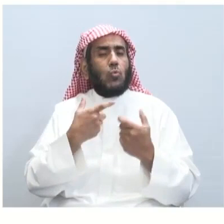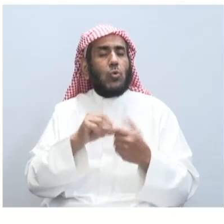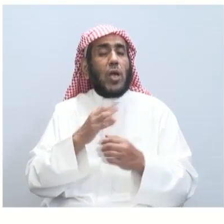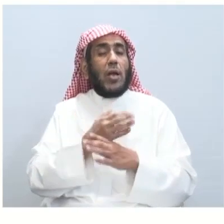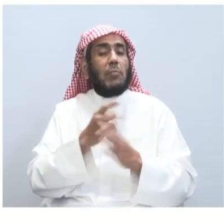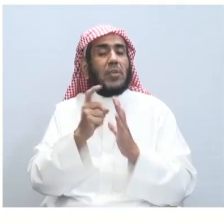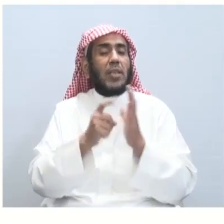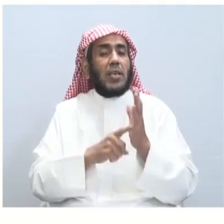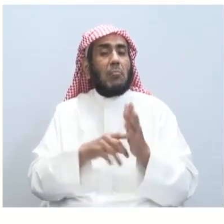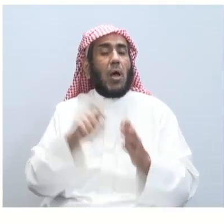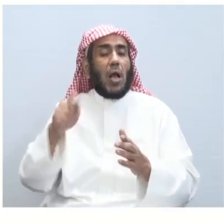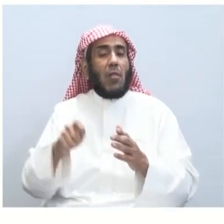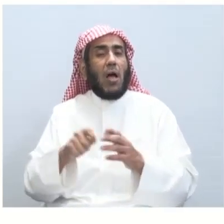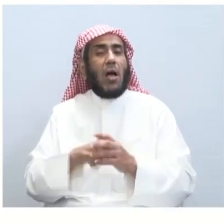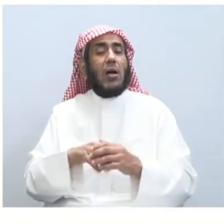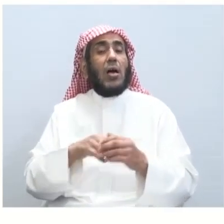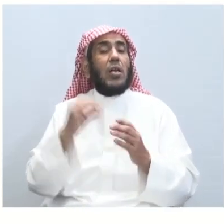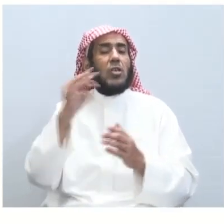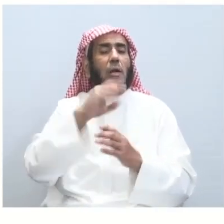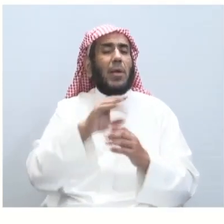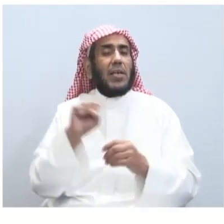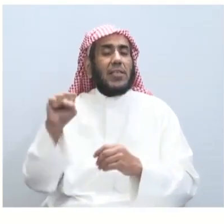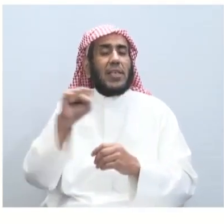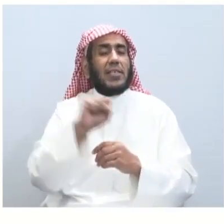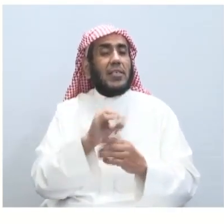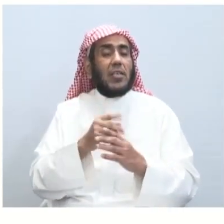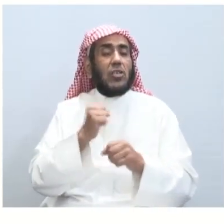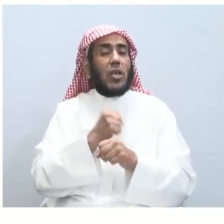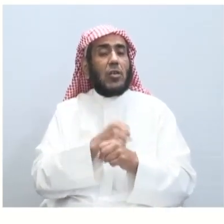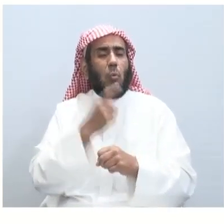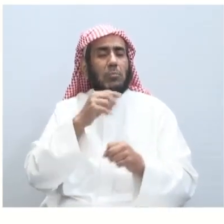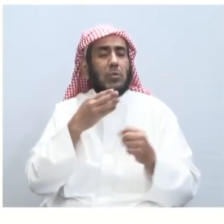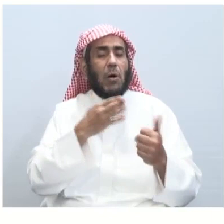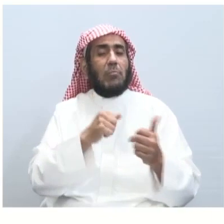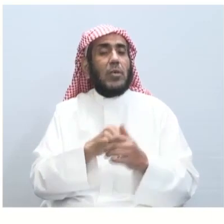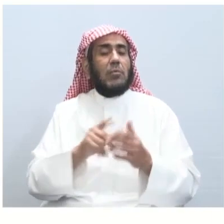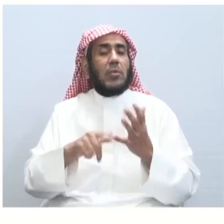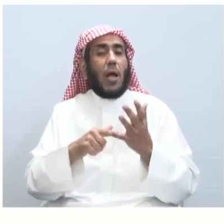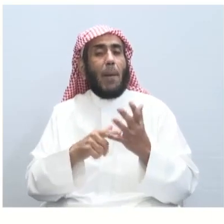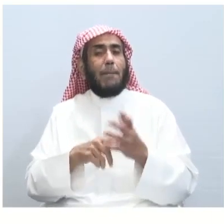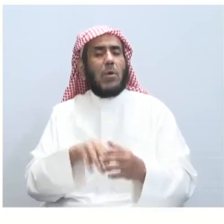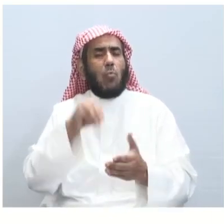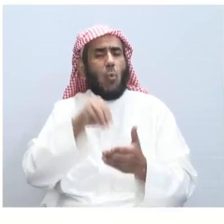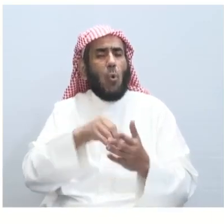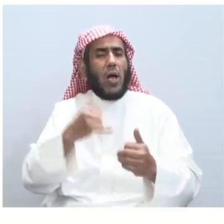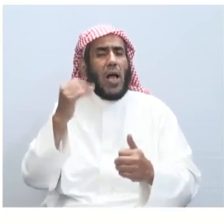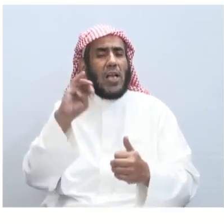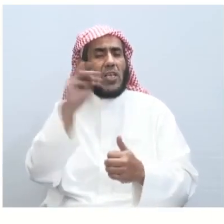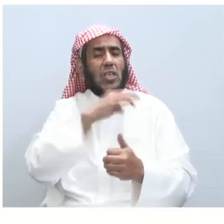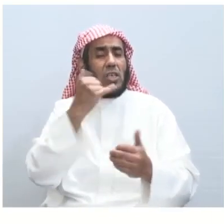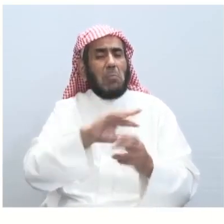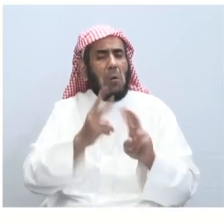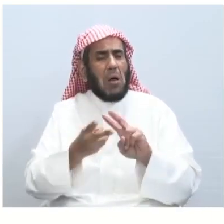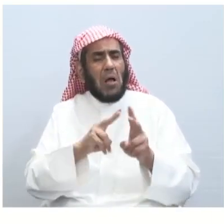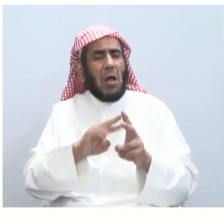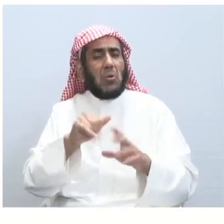بجانب تنظيم القضاء الجنائي ما بيان اختصاصي تحديد الاجراءات الواجب اتباعها ابتداء من وقوع الجريمه هل وقعت